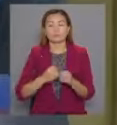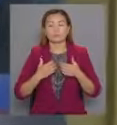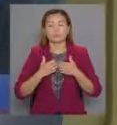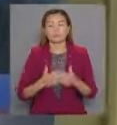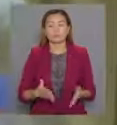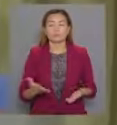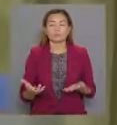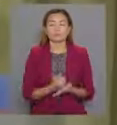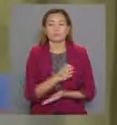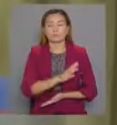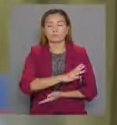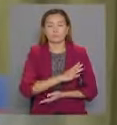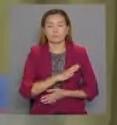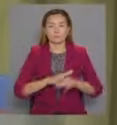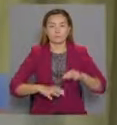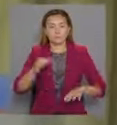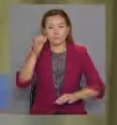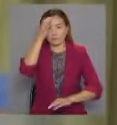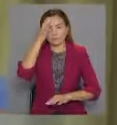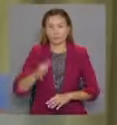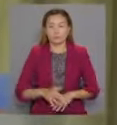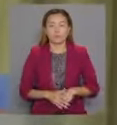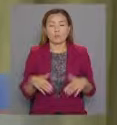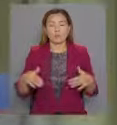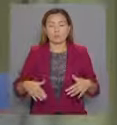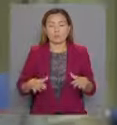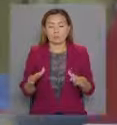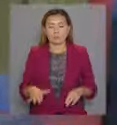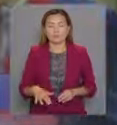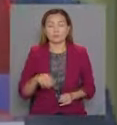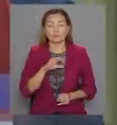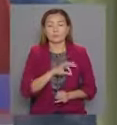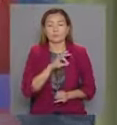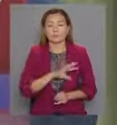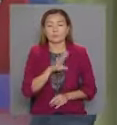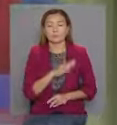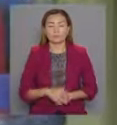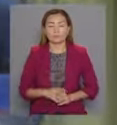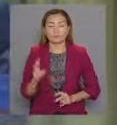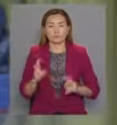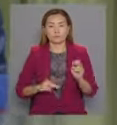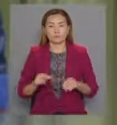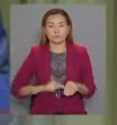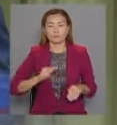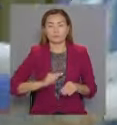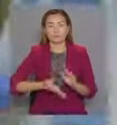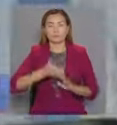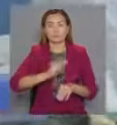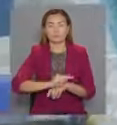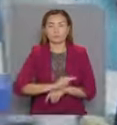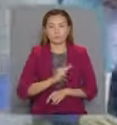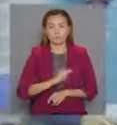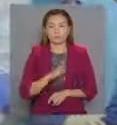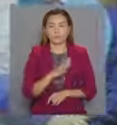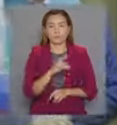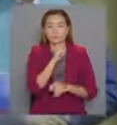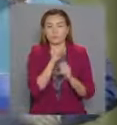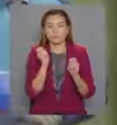выпускникам, получившим теоретические знания в стенах колледжа, применившие их на производстве по дуальной системе, были